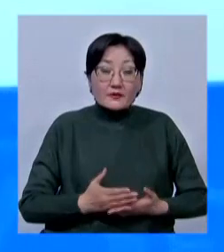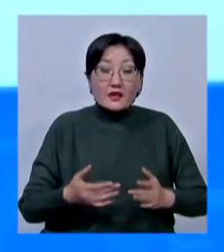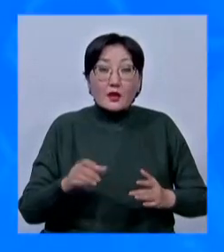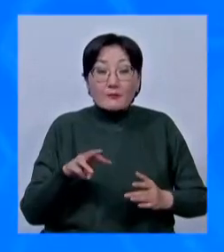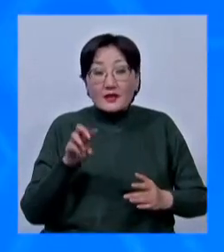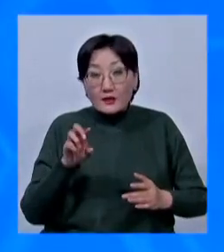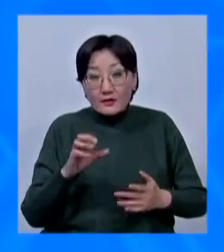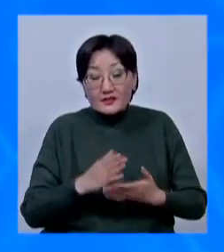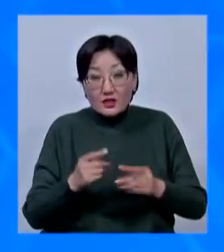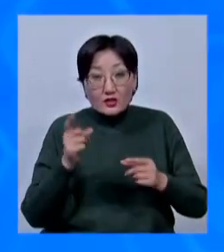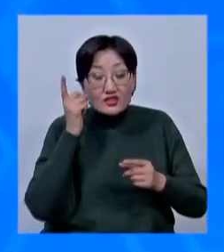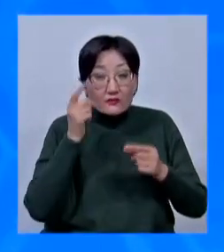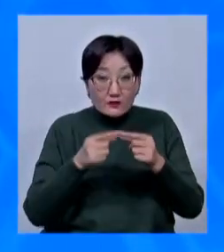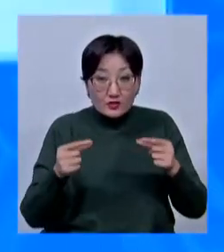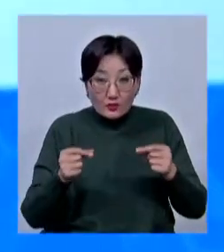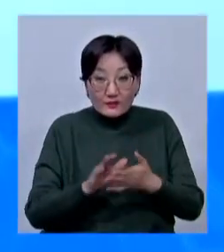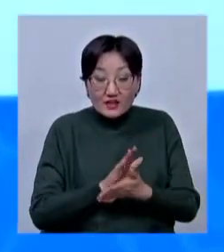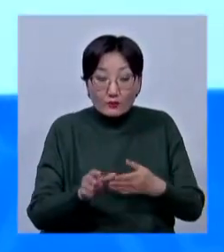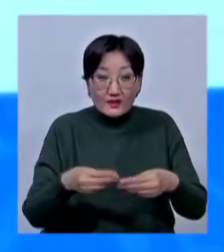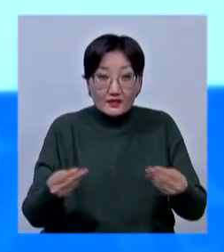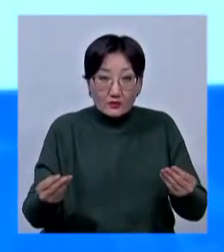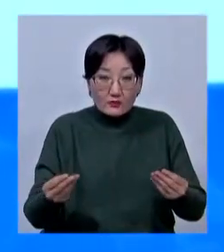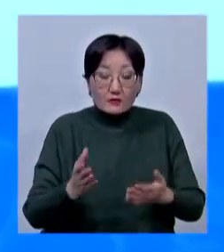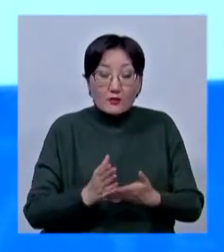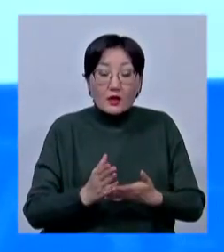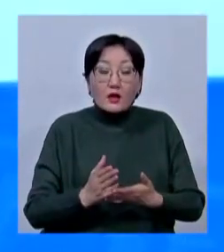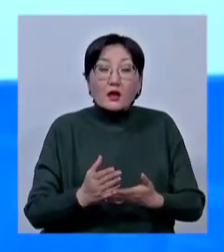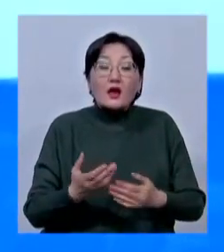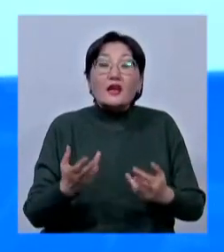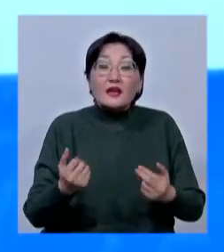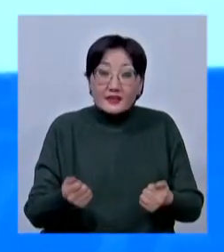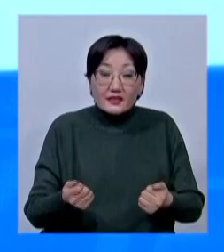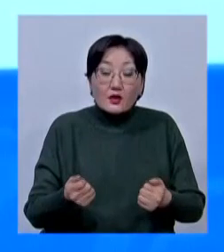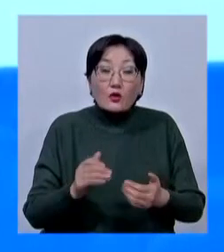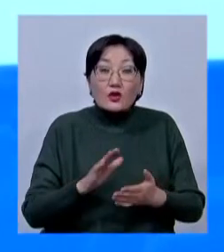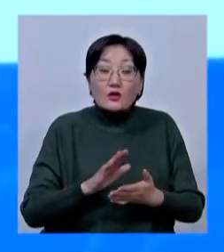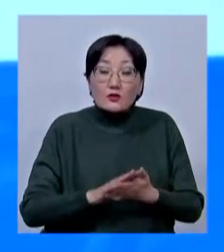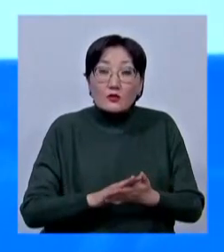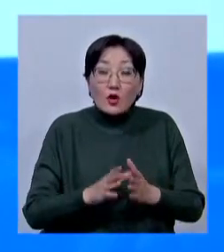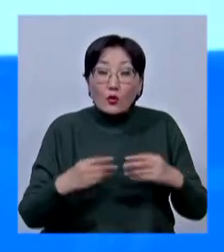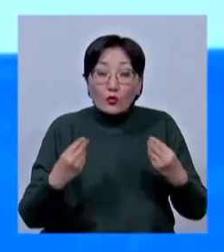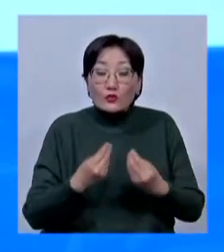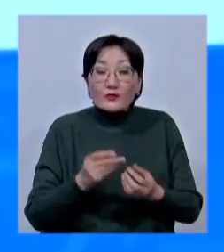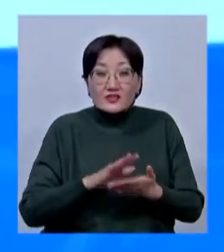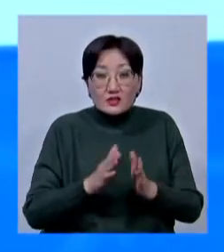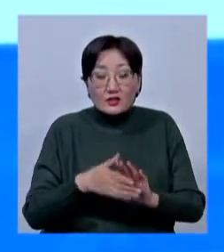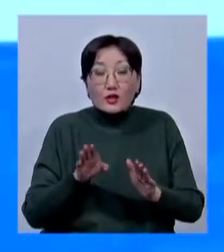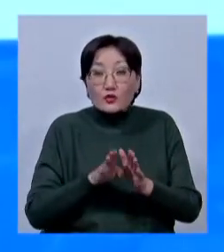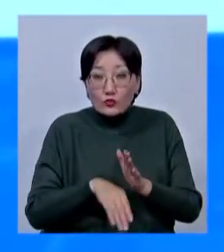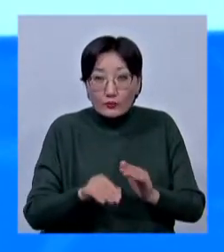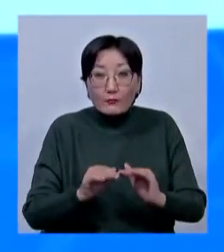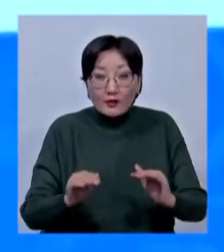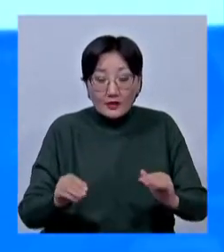мегабайты бар, жаңағы симкалар тегін таратылды. Ол әрине жағдай төмен отбасыларынан шыққан балалар үшін.